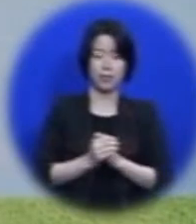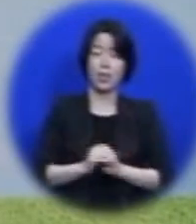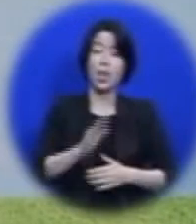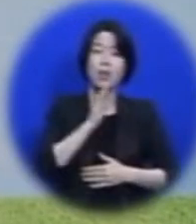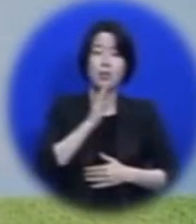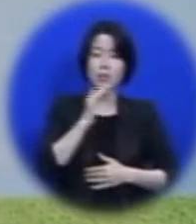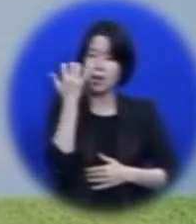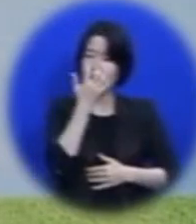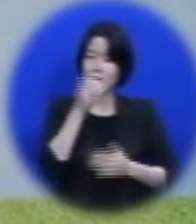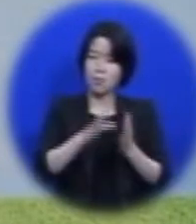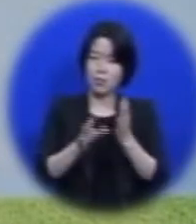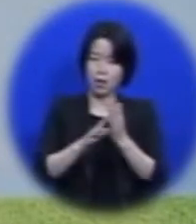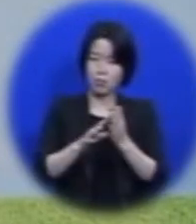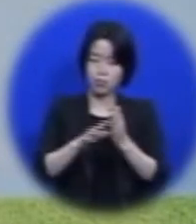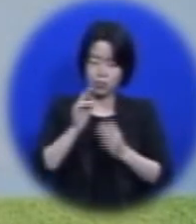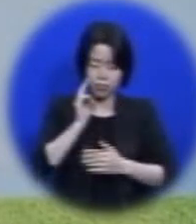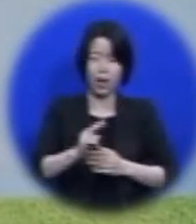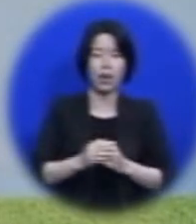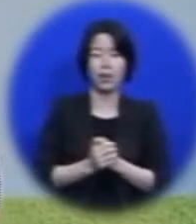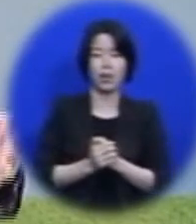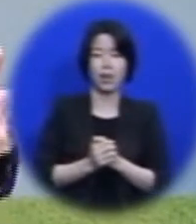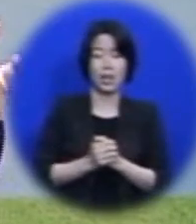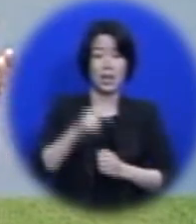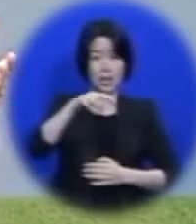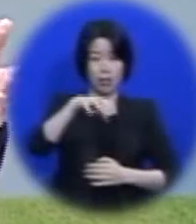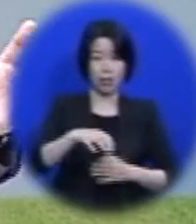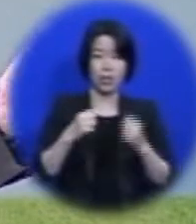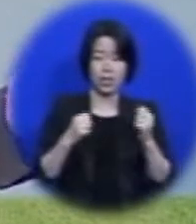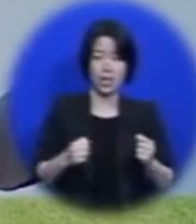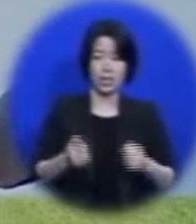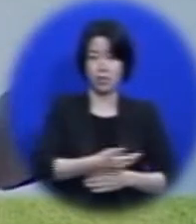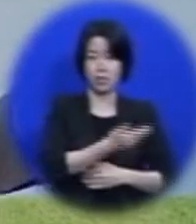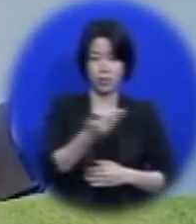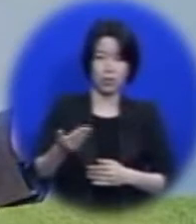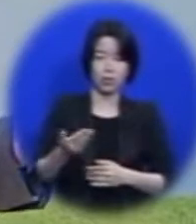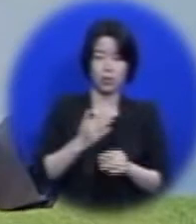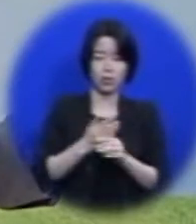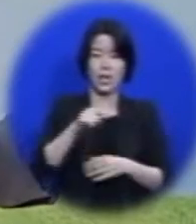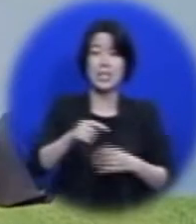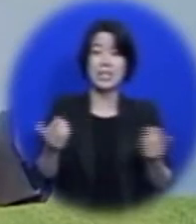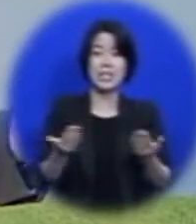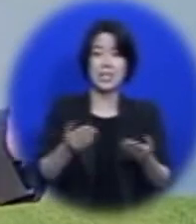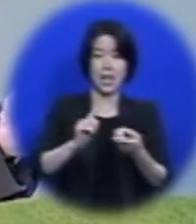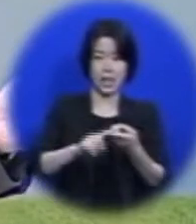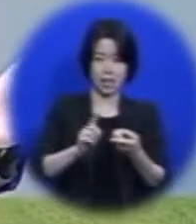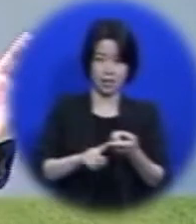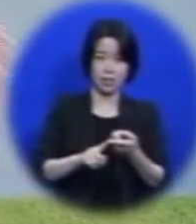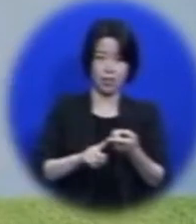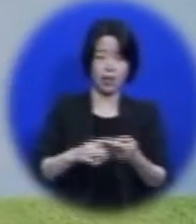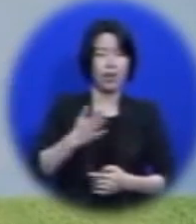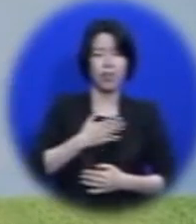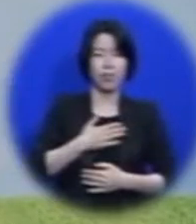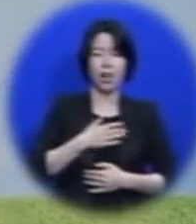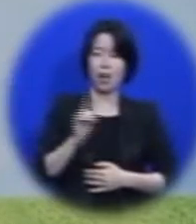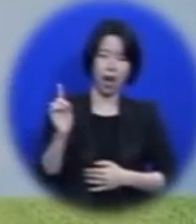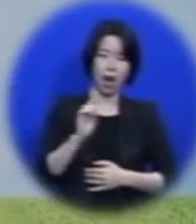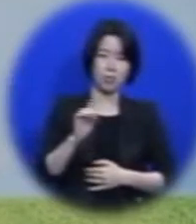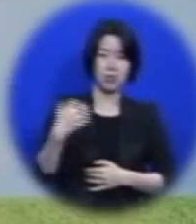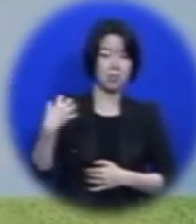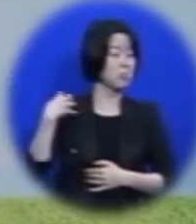정말 음란물 홍수입니다. 아마 여기 있는 분들 중에 이 일에 대하여 나는 아무런